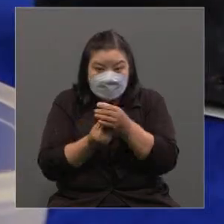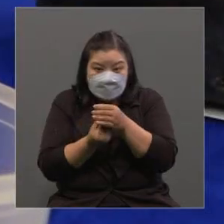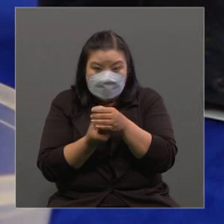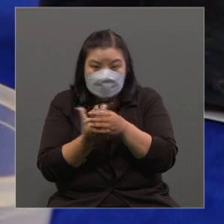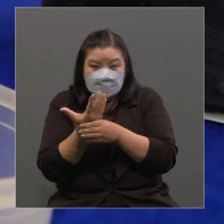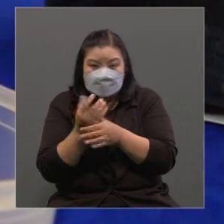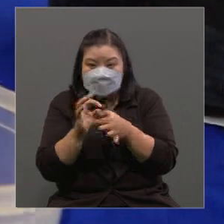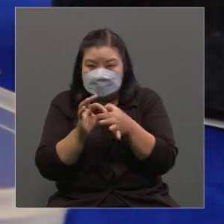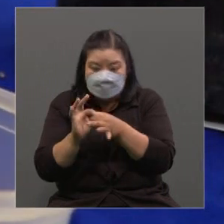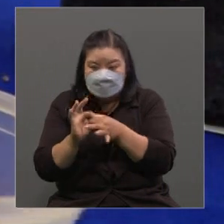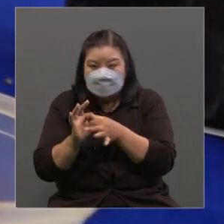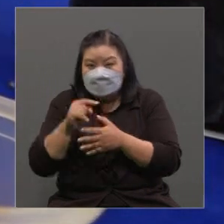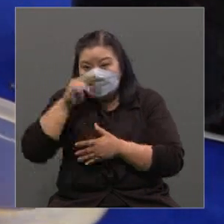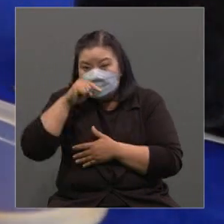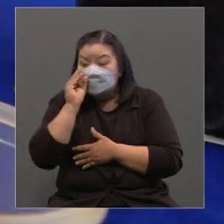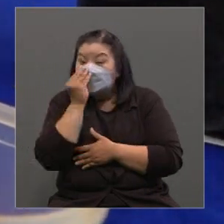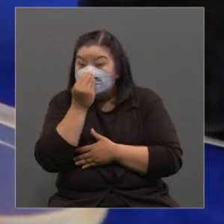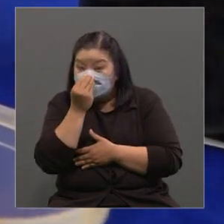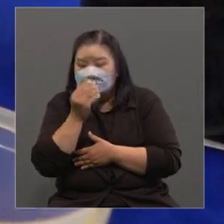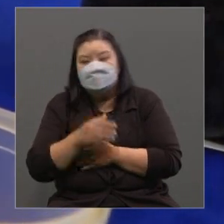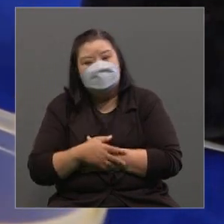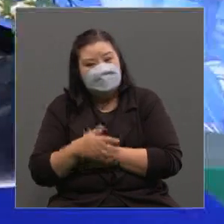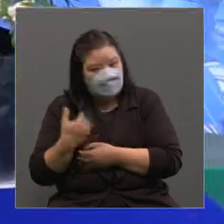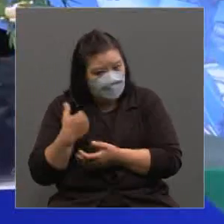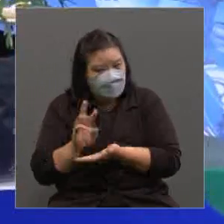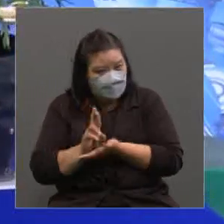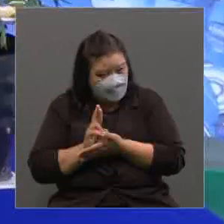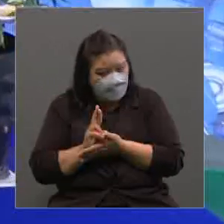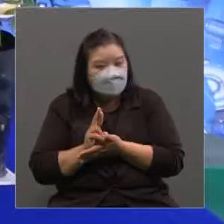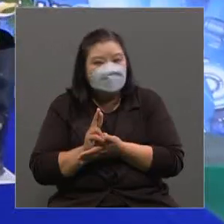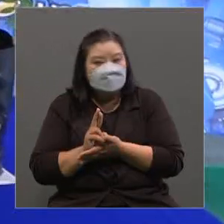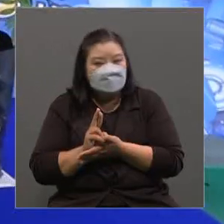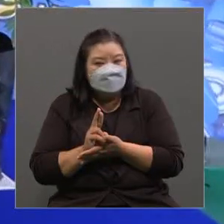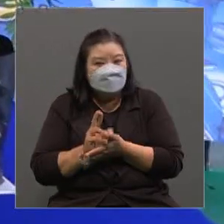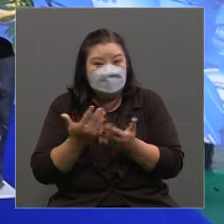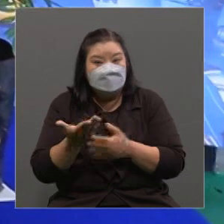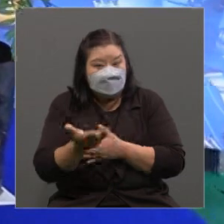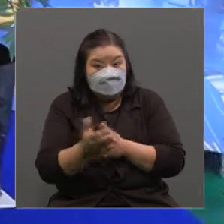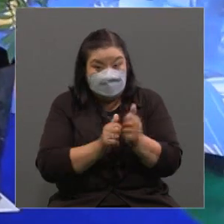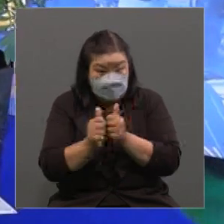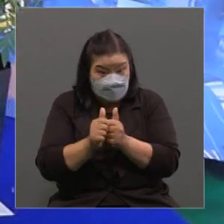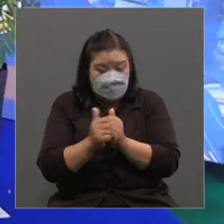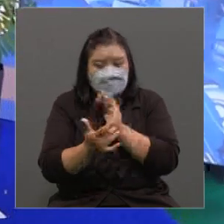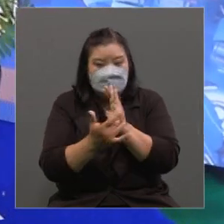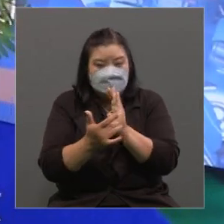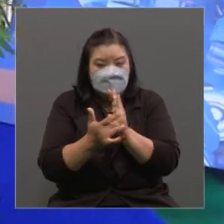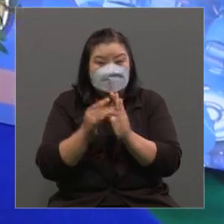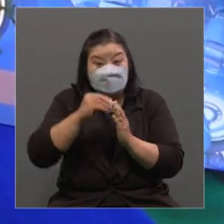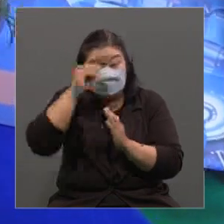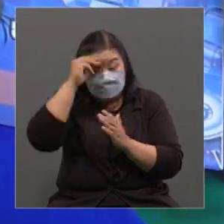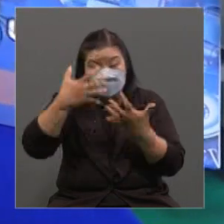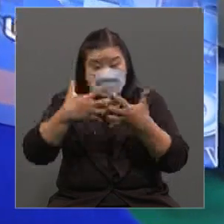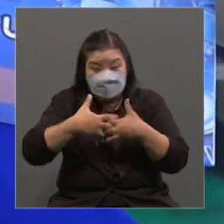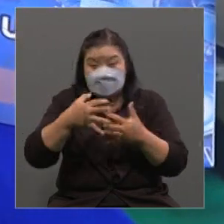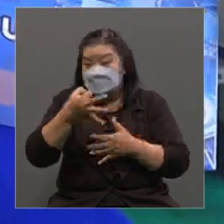พันธุ์ของเกษตรกรไทยและได้รับรางวัล Honor Awards ในงานสุดยอดนวัตกรรมอาชีวศึกษา